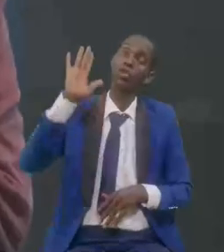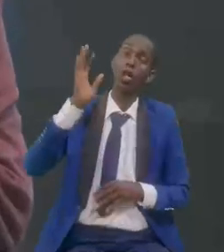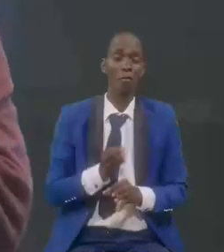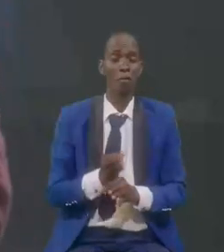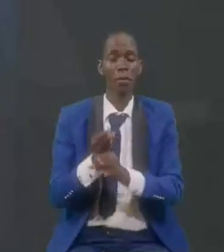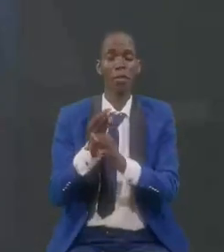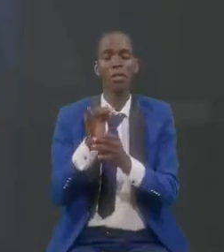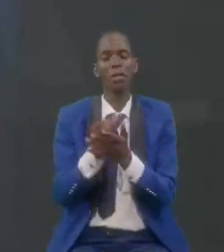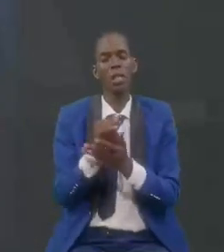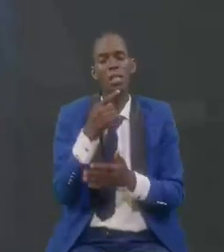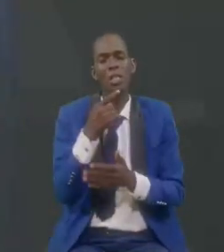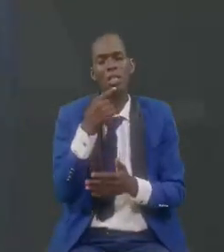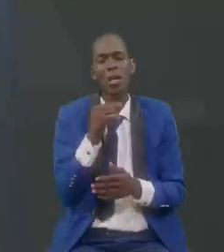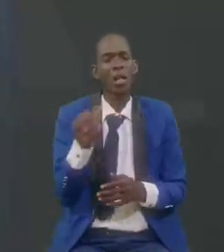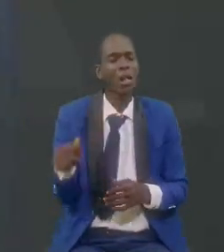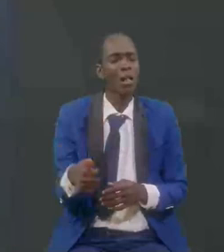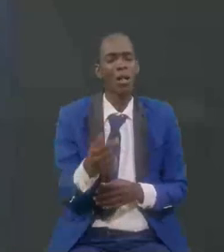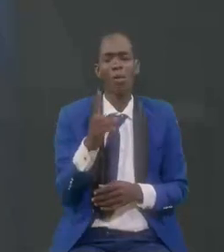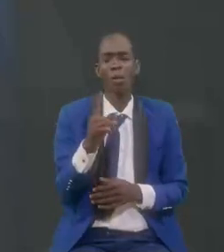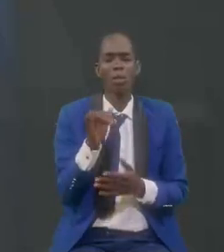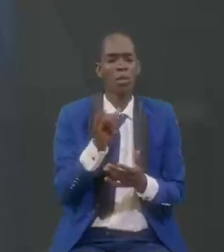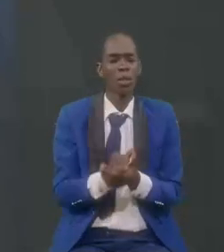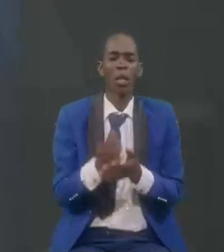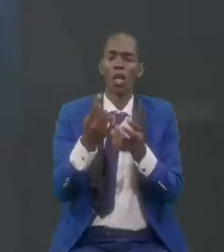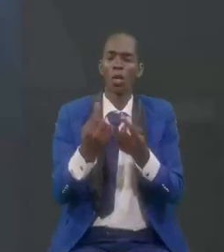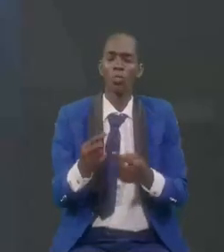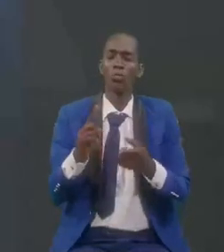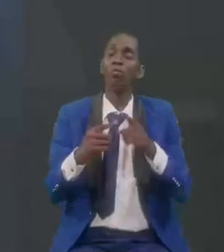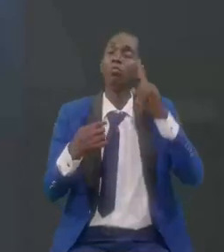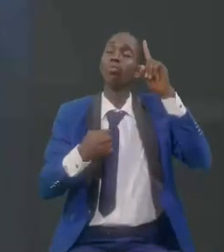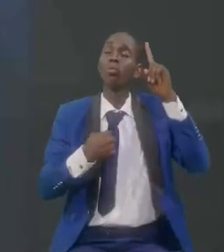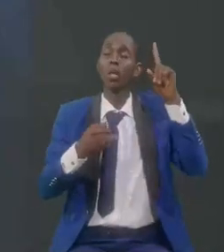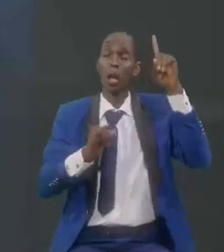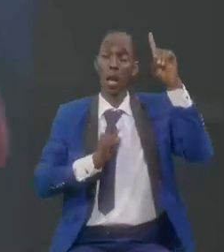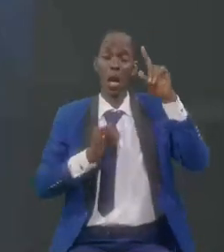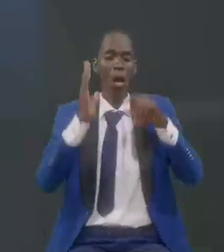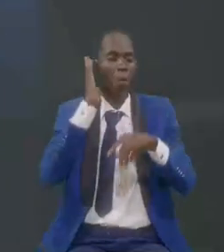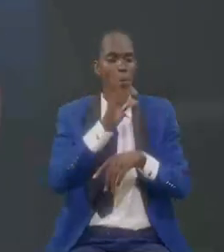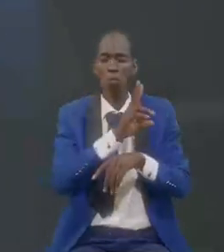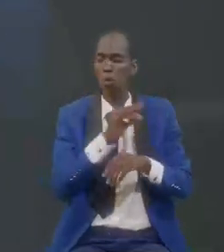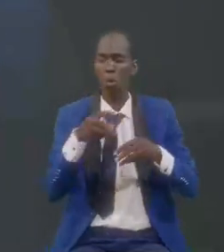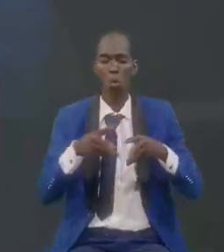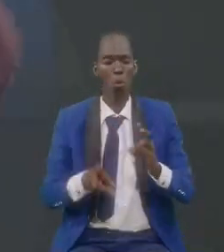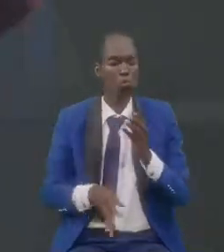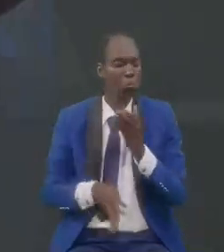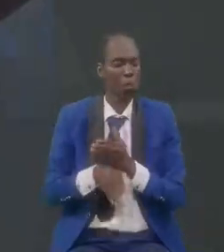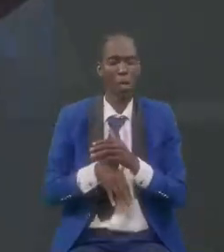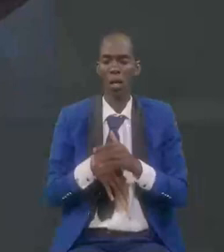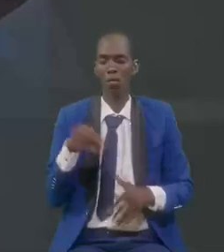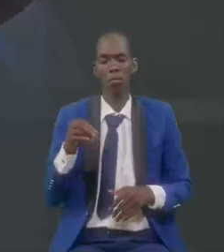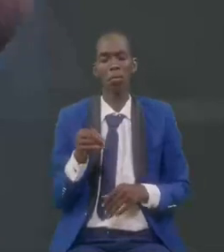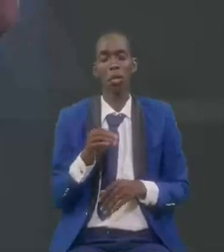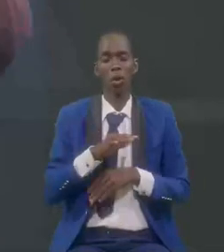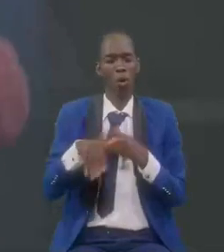dit, quiconque vient à moi, je ne le rejetterai pas. Tous